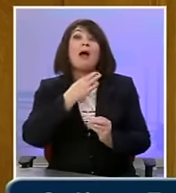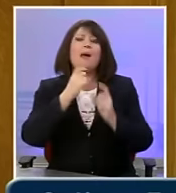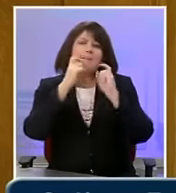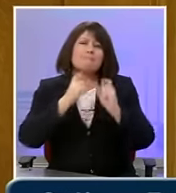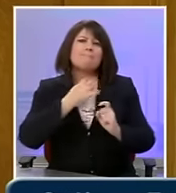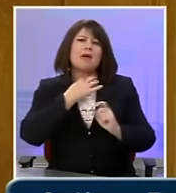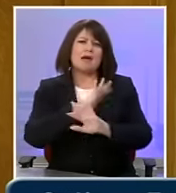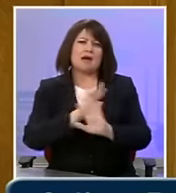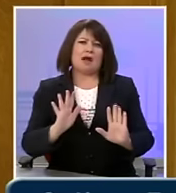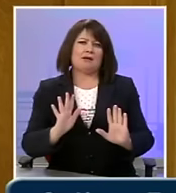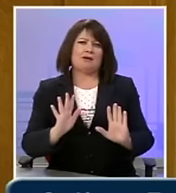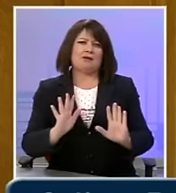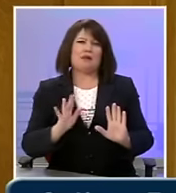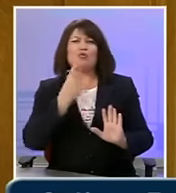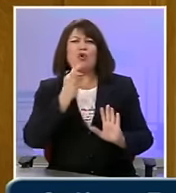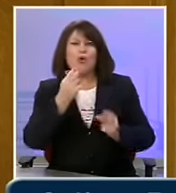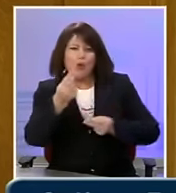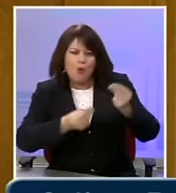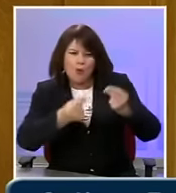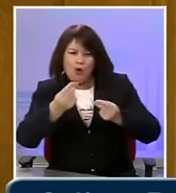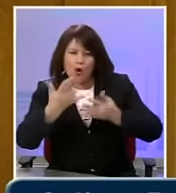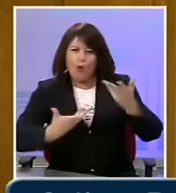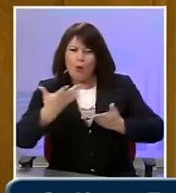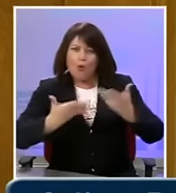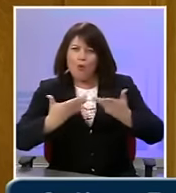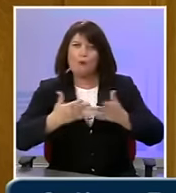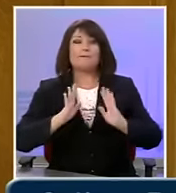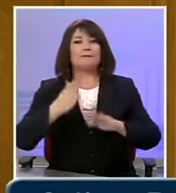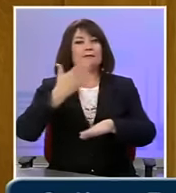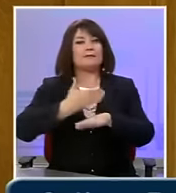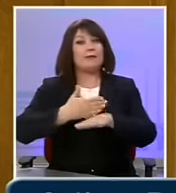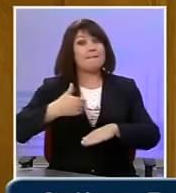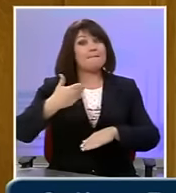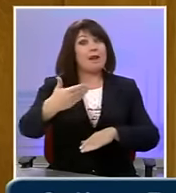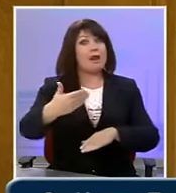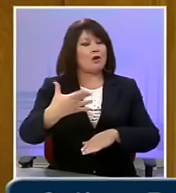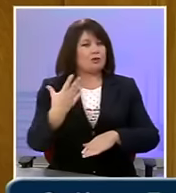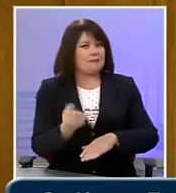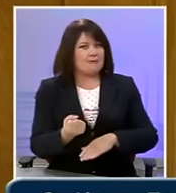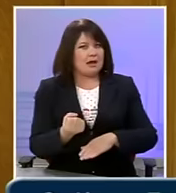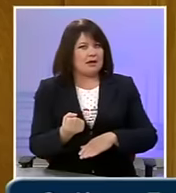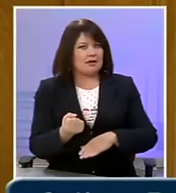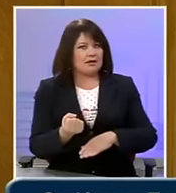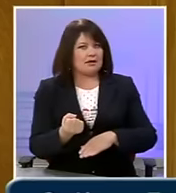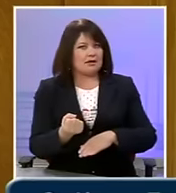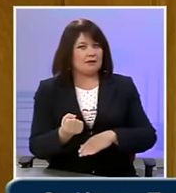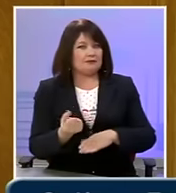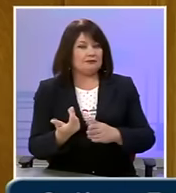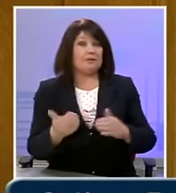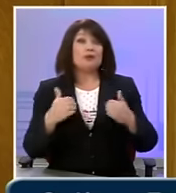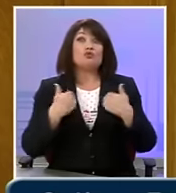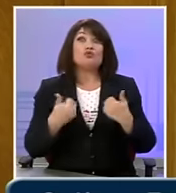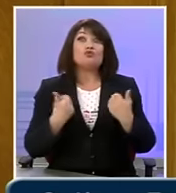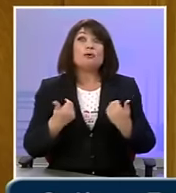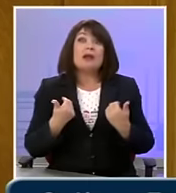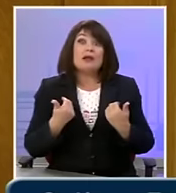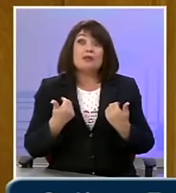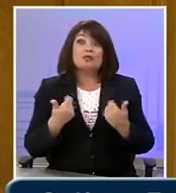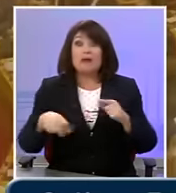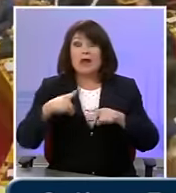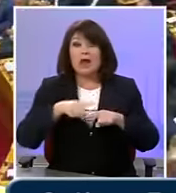όχι μόνο για λογιστικούς λόγους, αλλά και για την εγγύηση του μέλλοντος των νέων Ελλήνων για